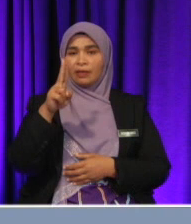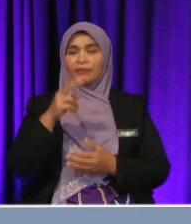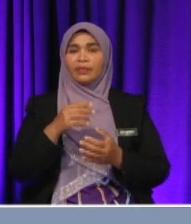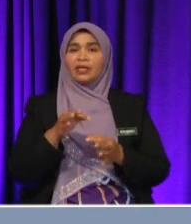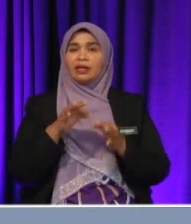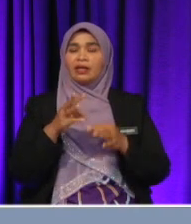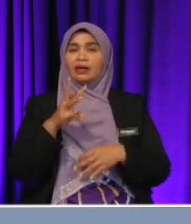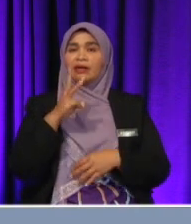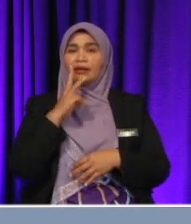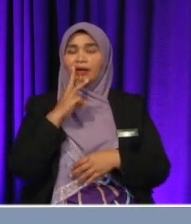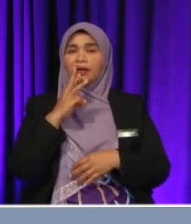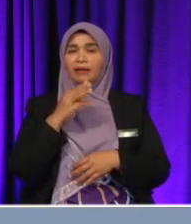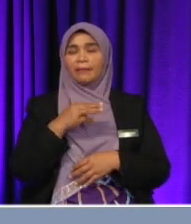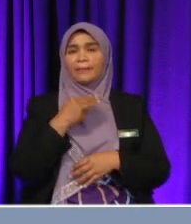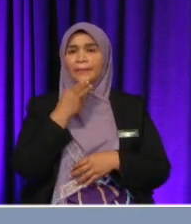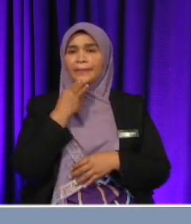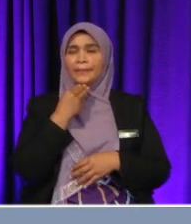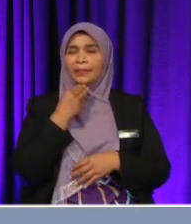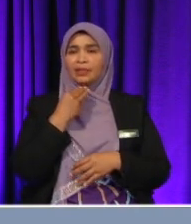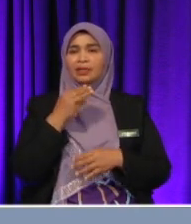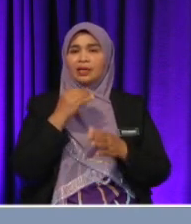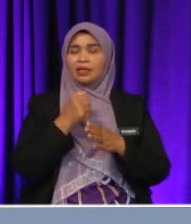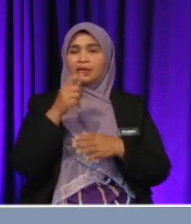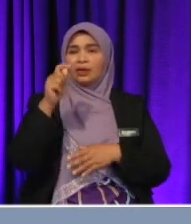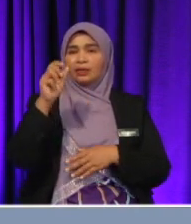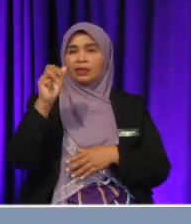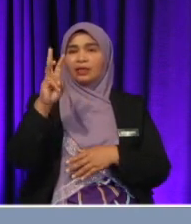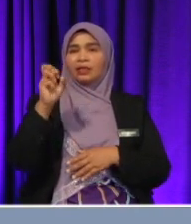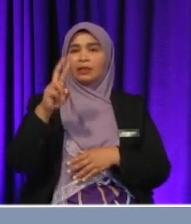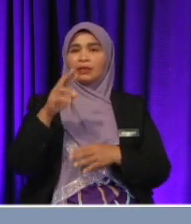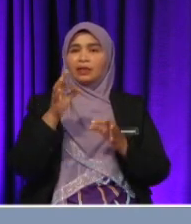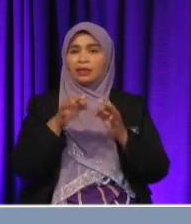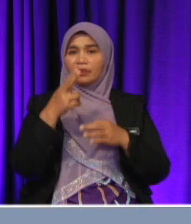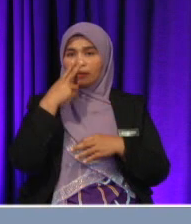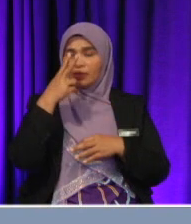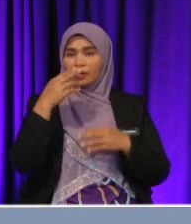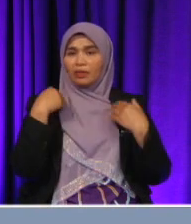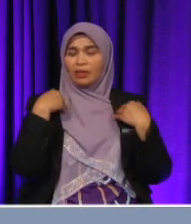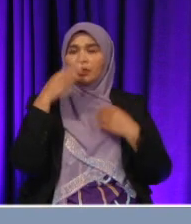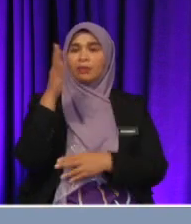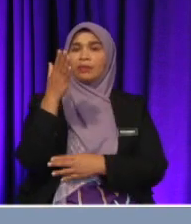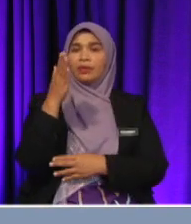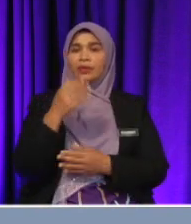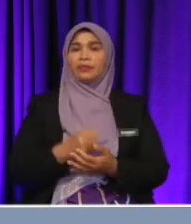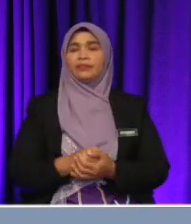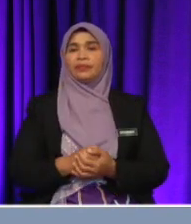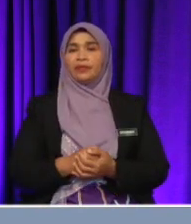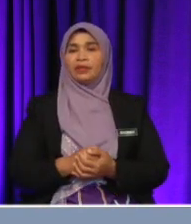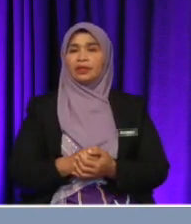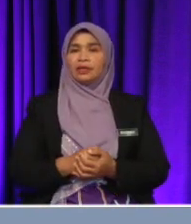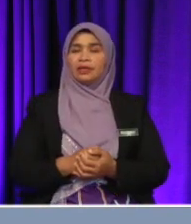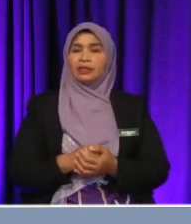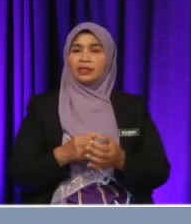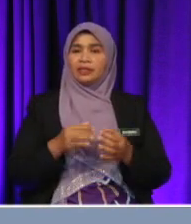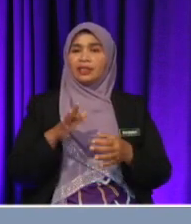mesin ataupun tawar Oke bila event tengok di dekat sini Nampak tak pokok